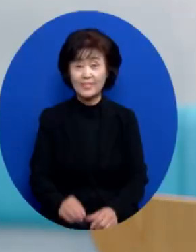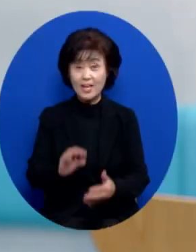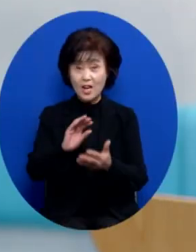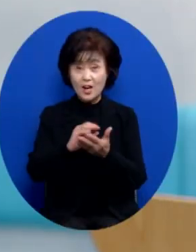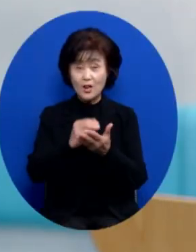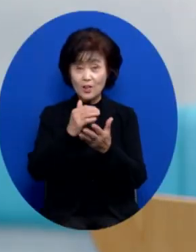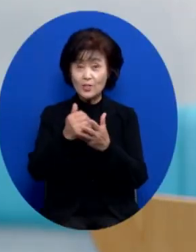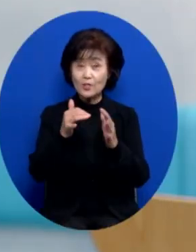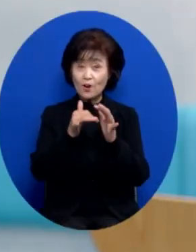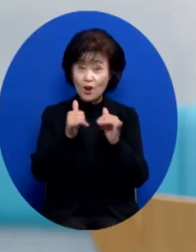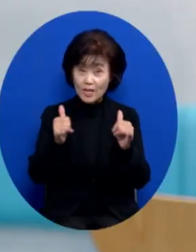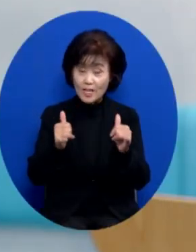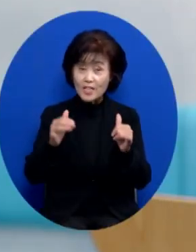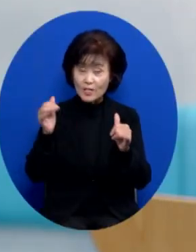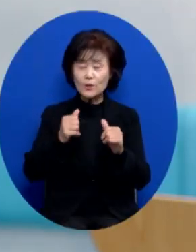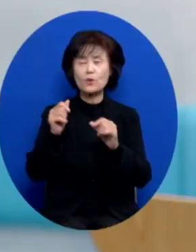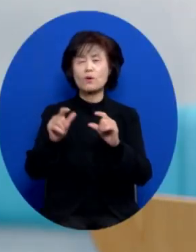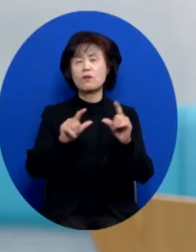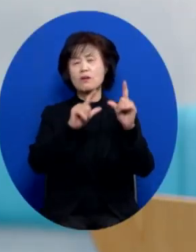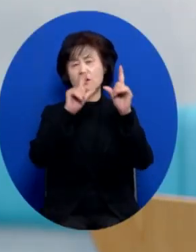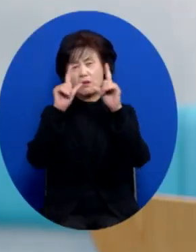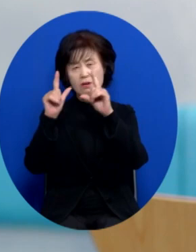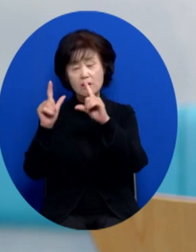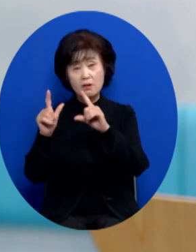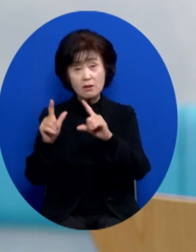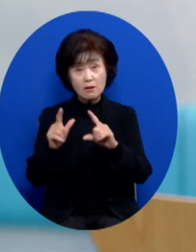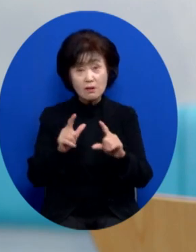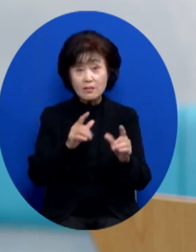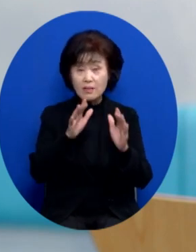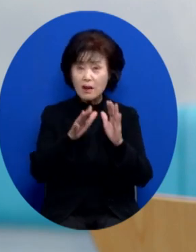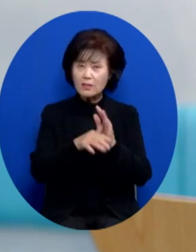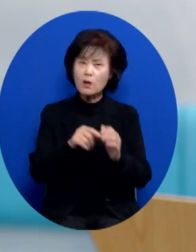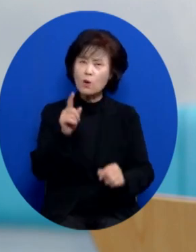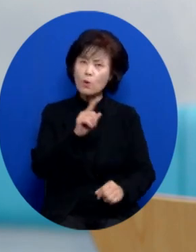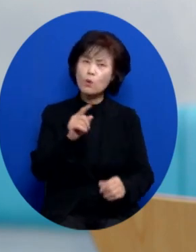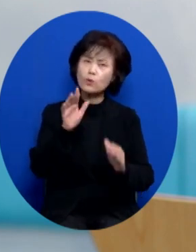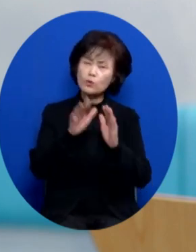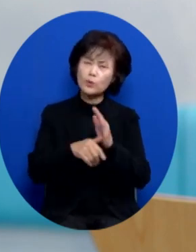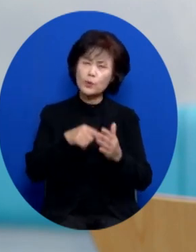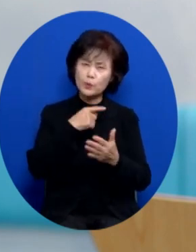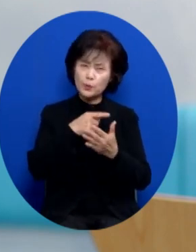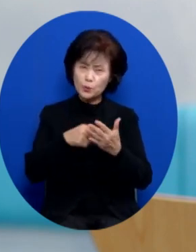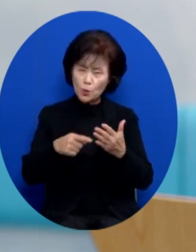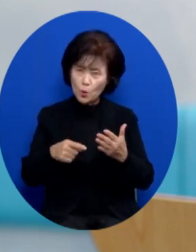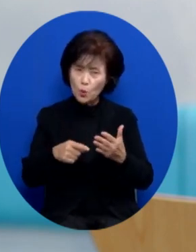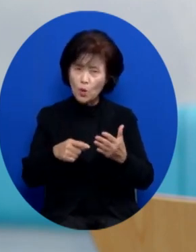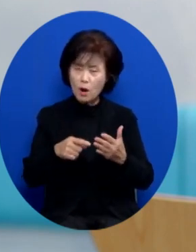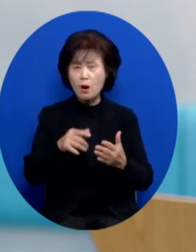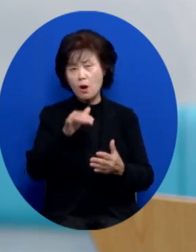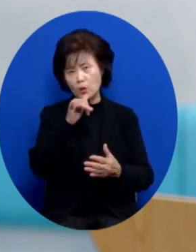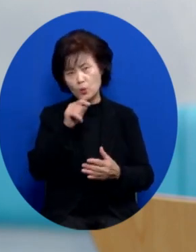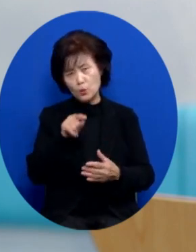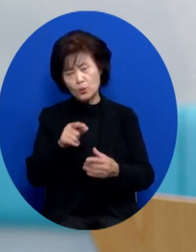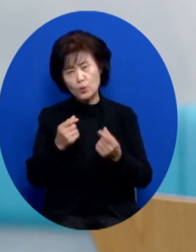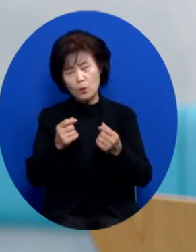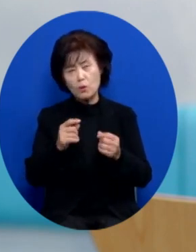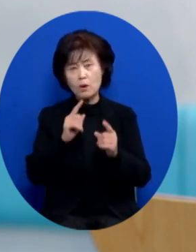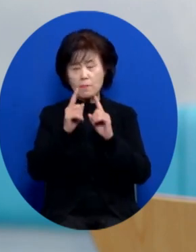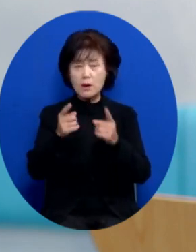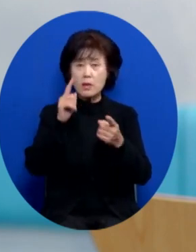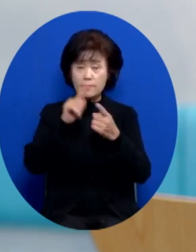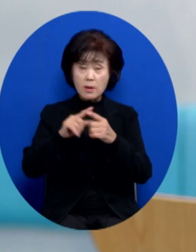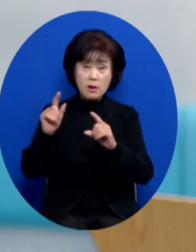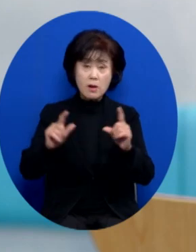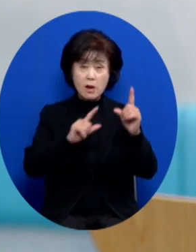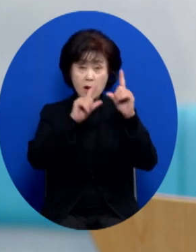그리스도인으로 세상을 살아가면서 우리는 때로 손해보는 것 같고 말씀대로 살아가려고 하지만